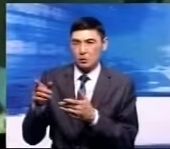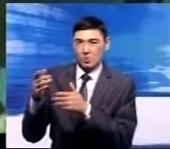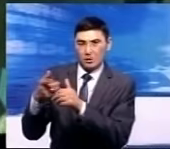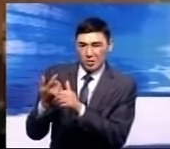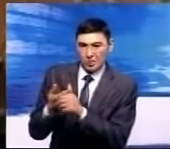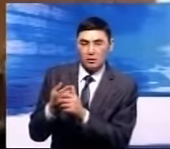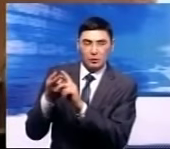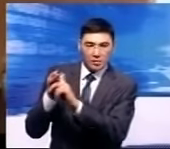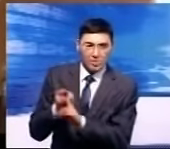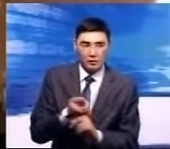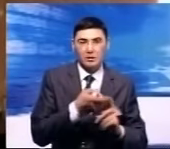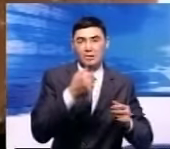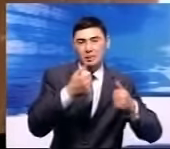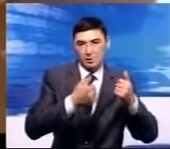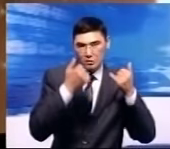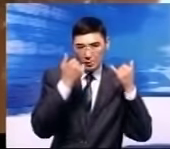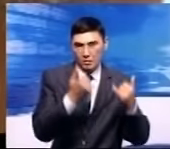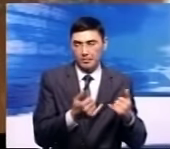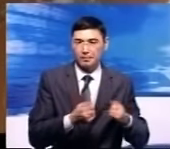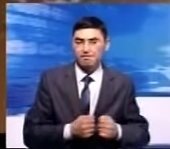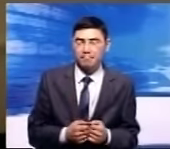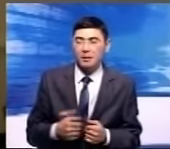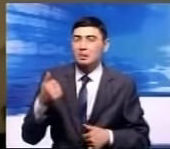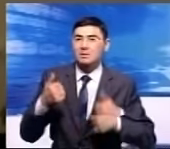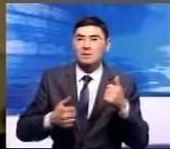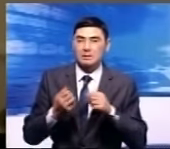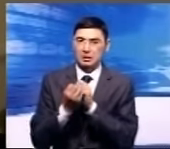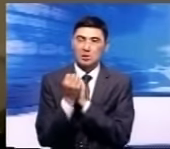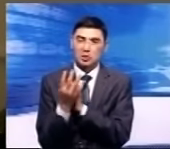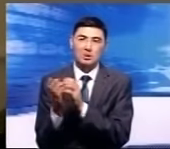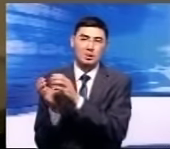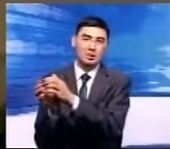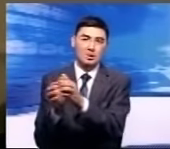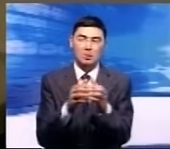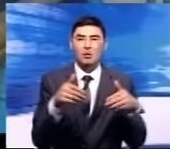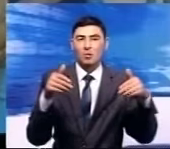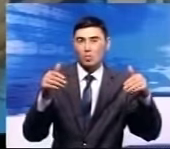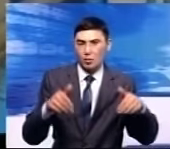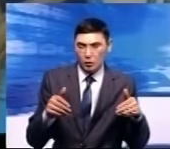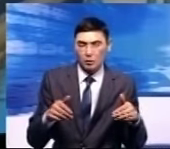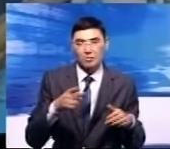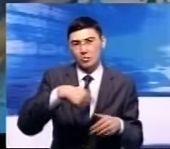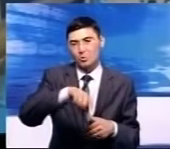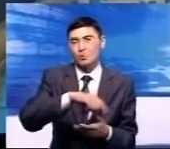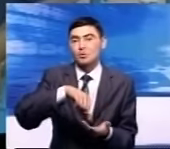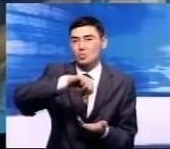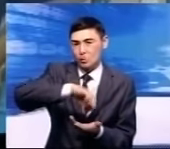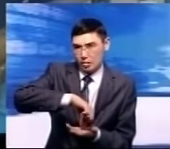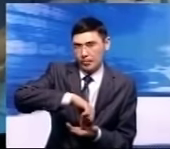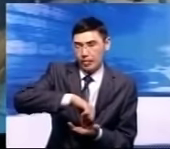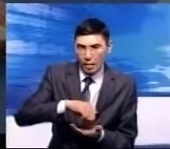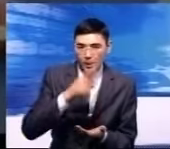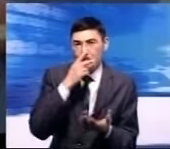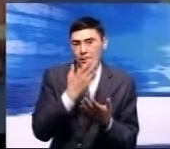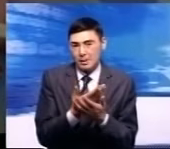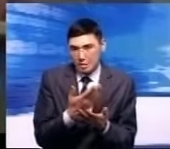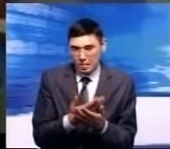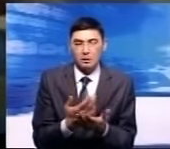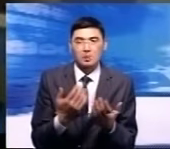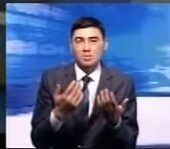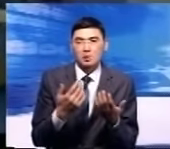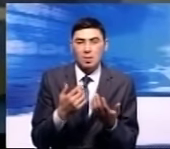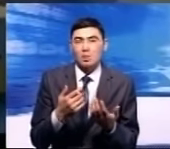соревнования проводим. В соревнованиях приняло участие 14 команд колледжей города. В ходе состязания они продемонстрировали свою